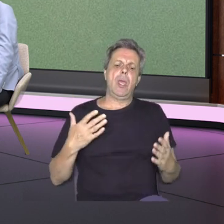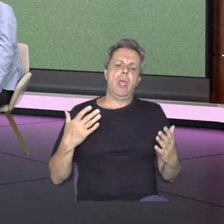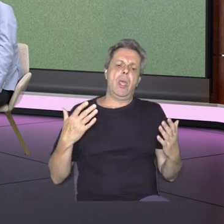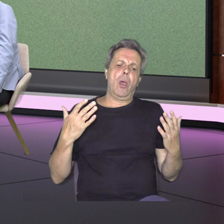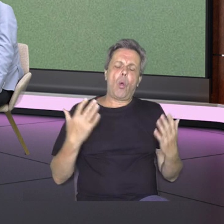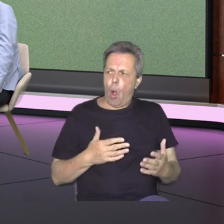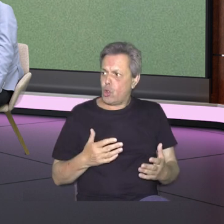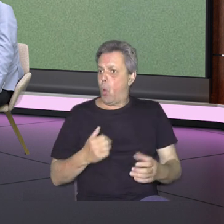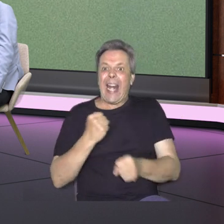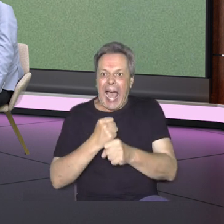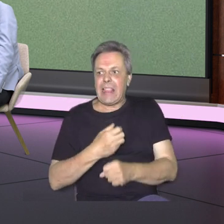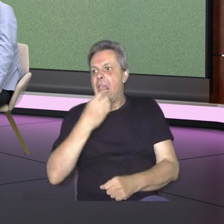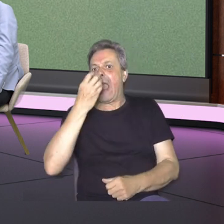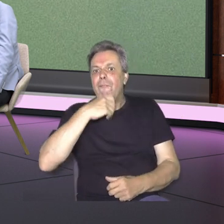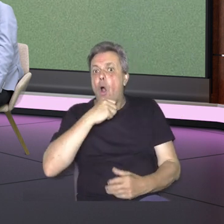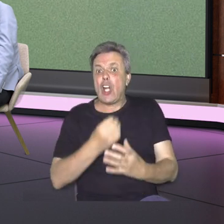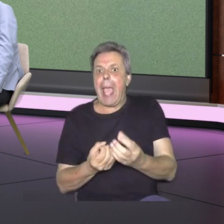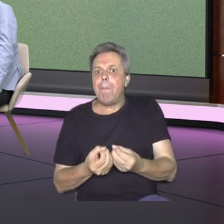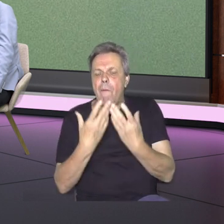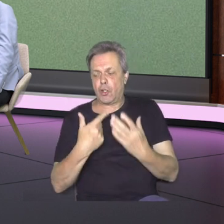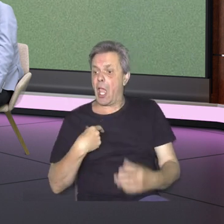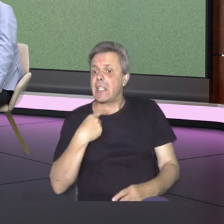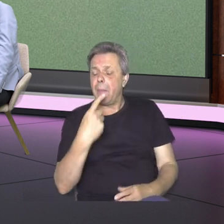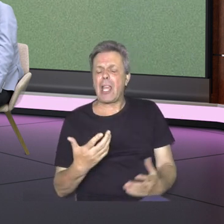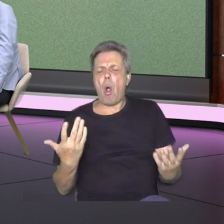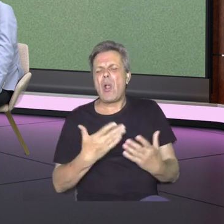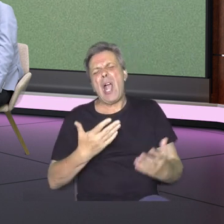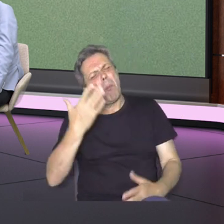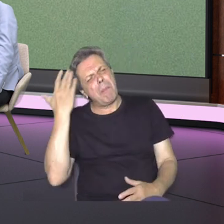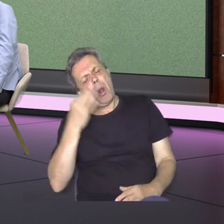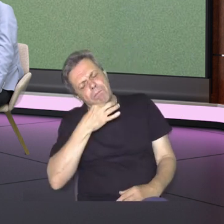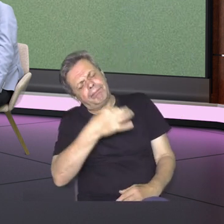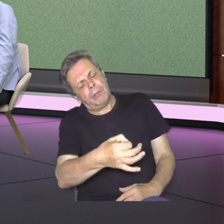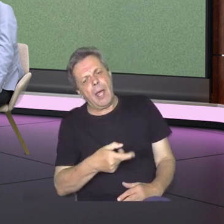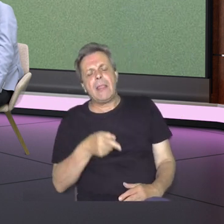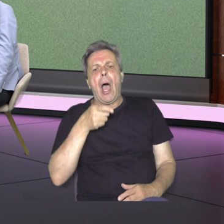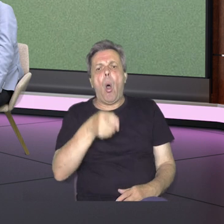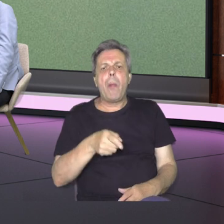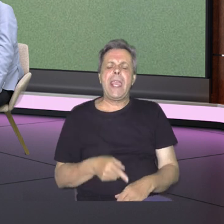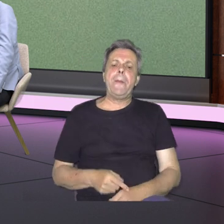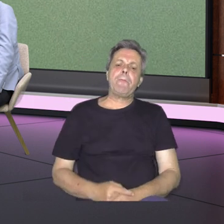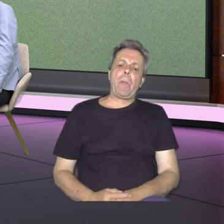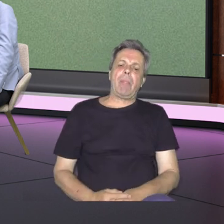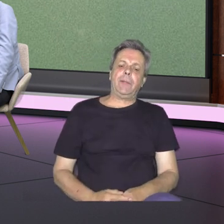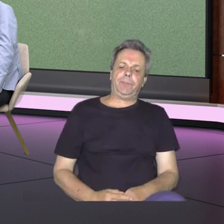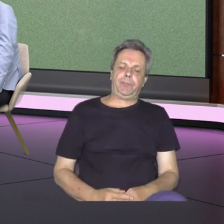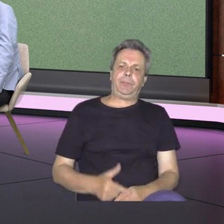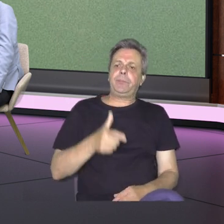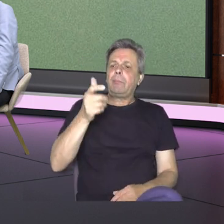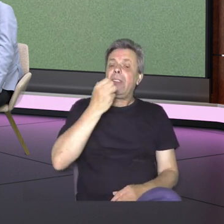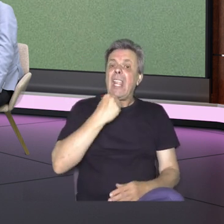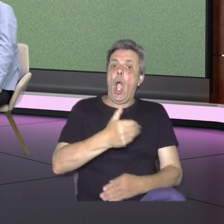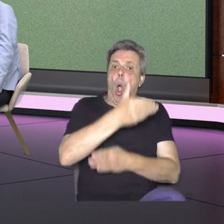bavili preradom voća i povrća, pa sam ja njima rekao kako bi bilo da oni i